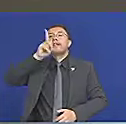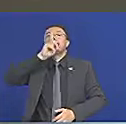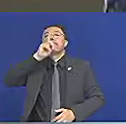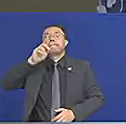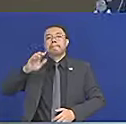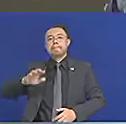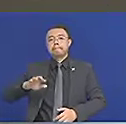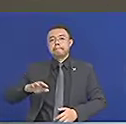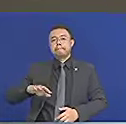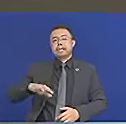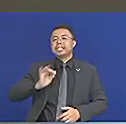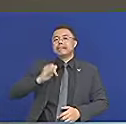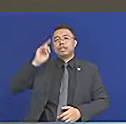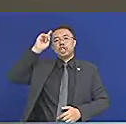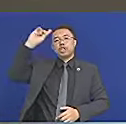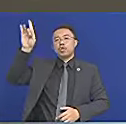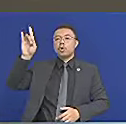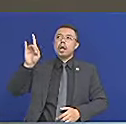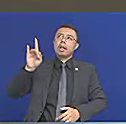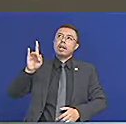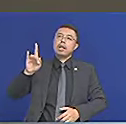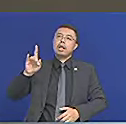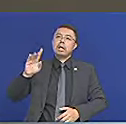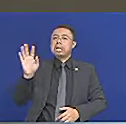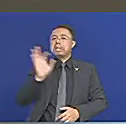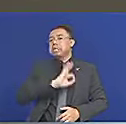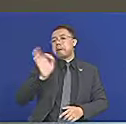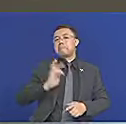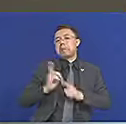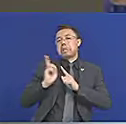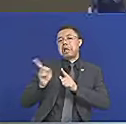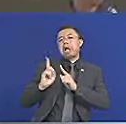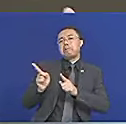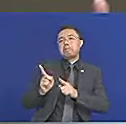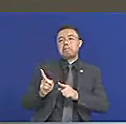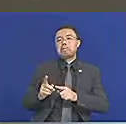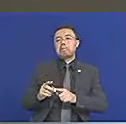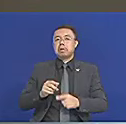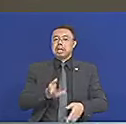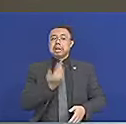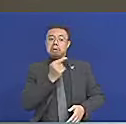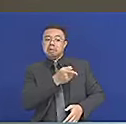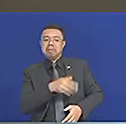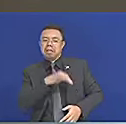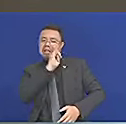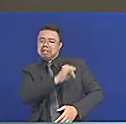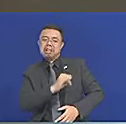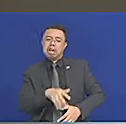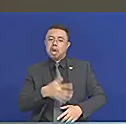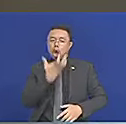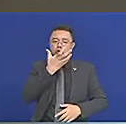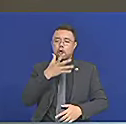senyap, lalu Tuhan seperti tidak terganggu oleh kebiadaban hidupnya itu.